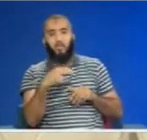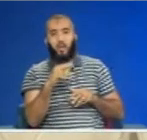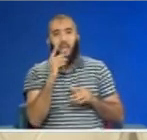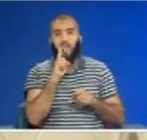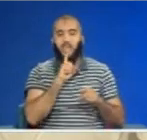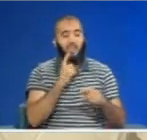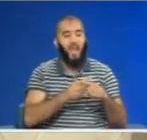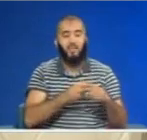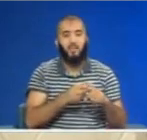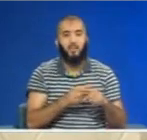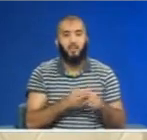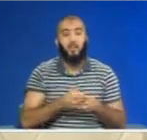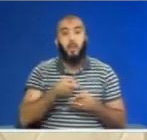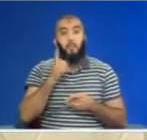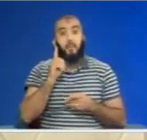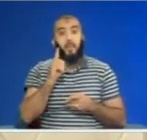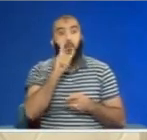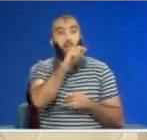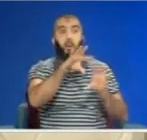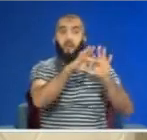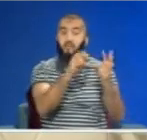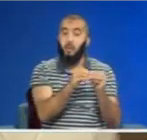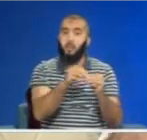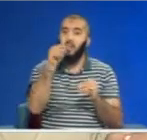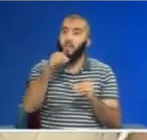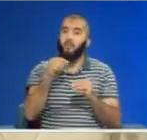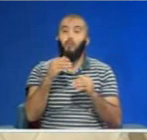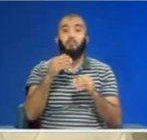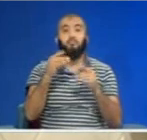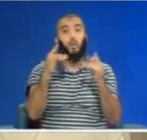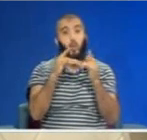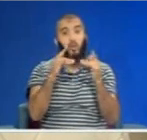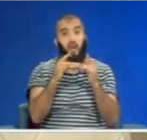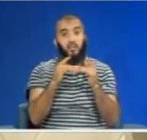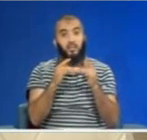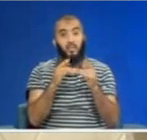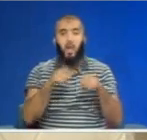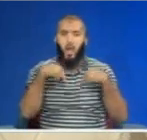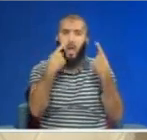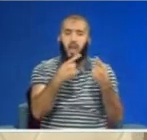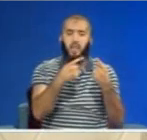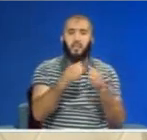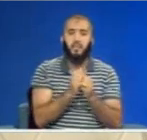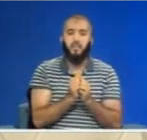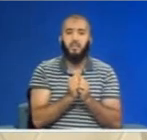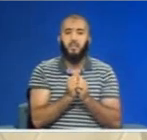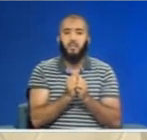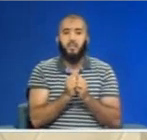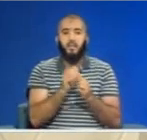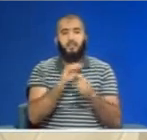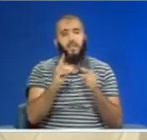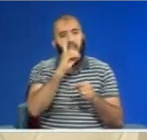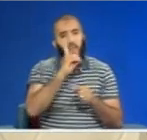ذلك، ولكن مدام أرحام صليهم قبل أو بعد العرس، وقومي بالواجب